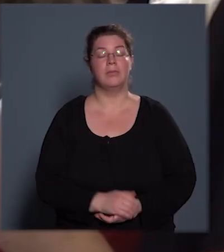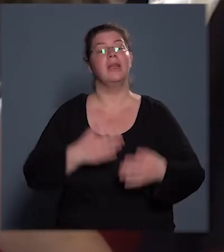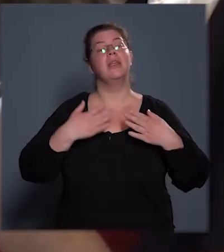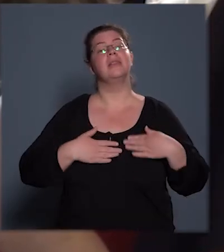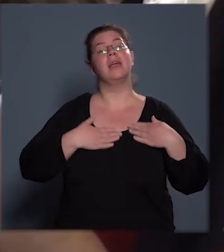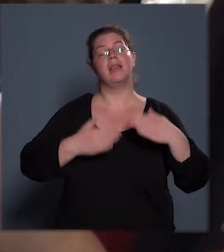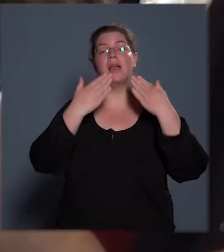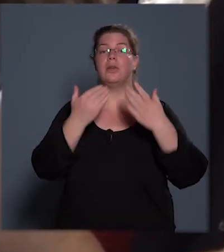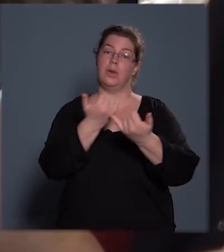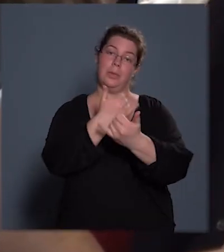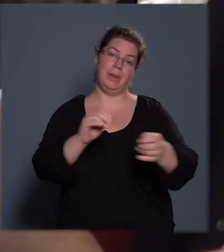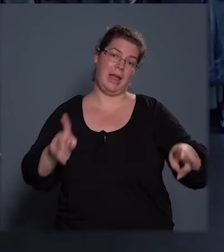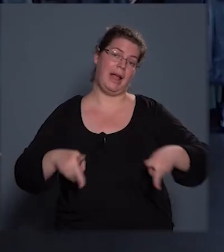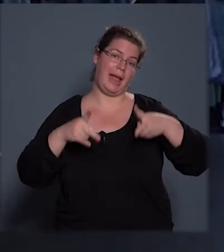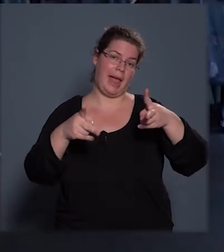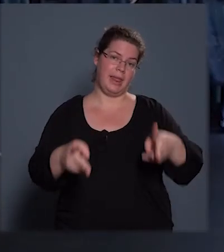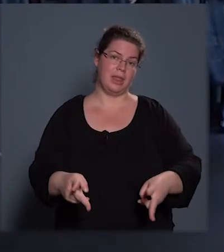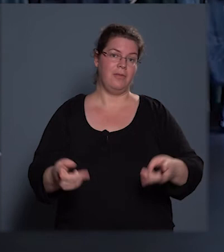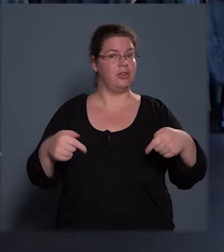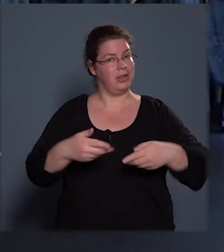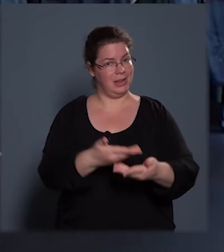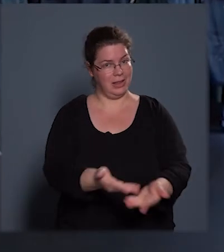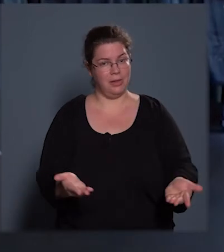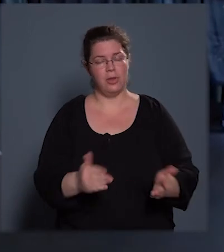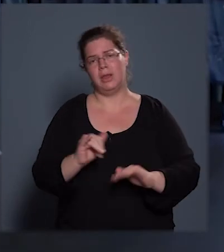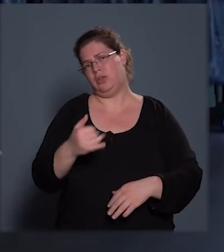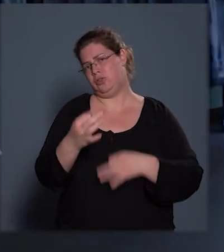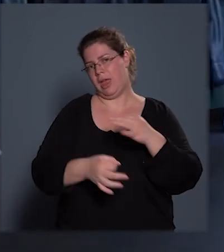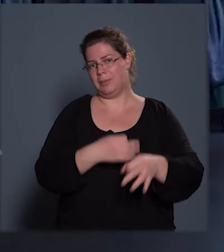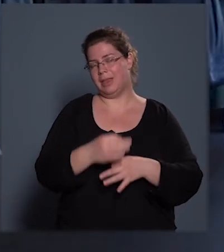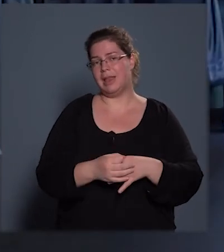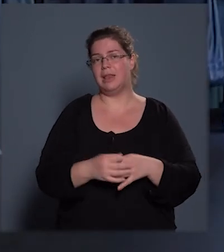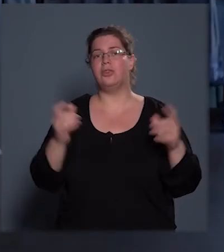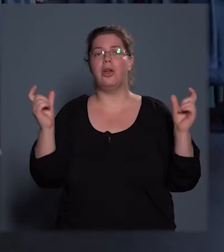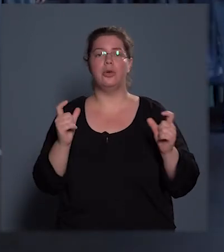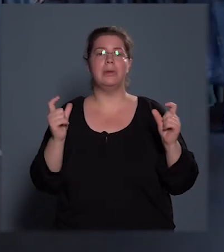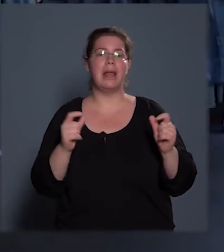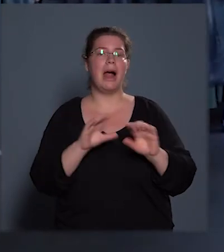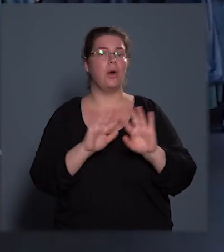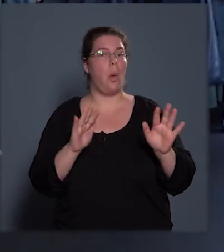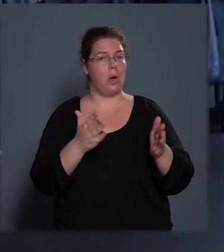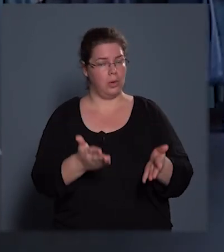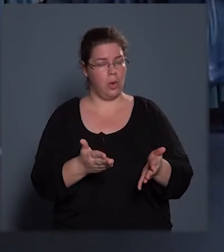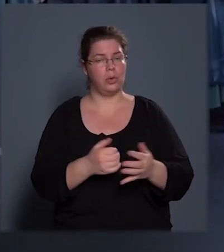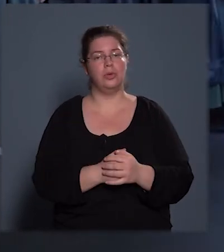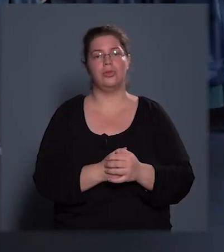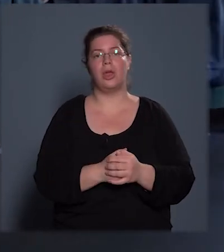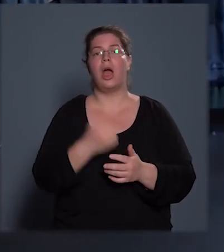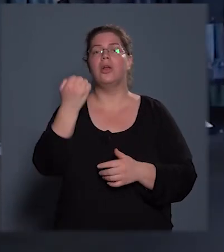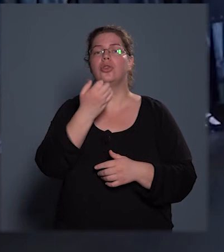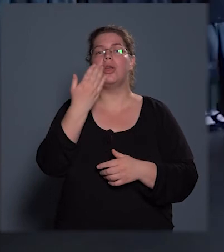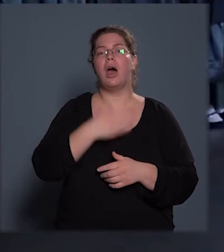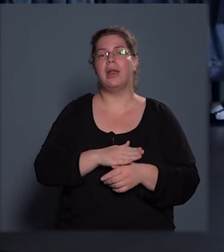szeretettel köszöntök minden kedves itt lévőt, és természetesen a jubiláló kórust a Dunaharaszti